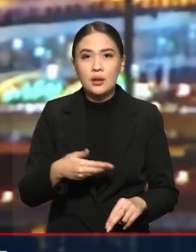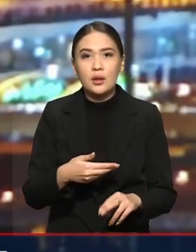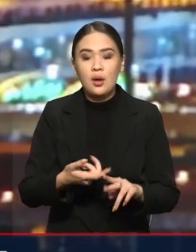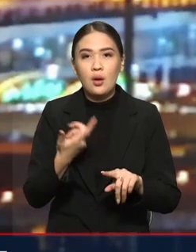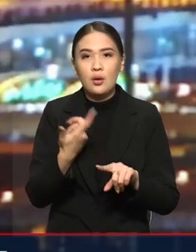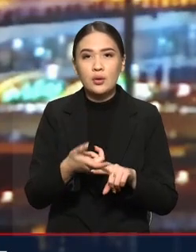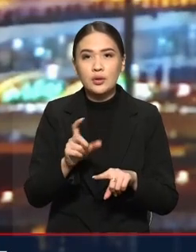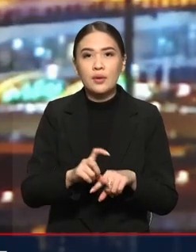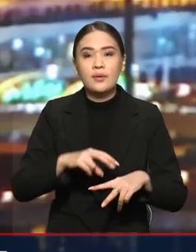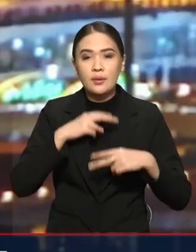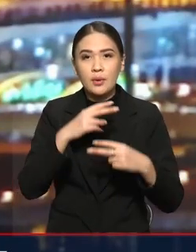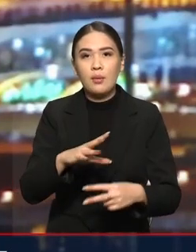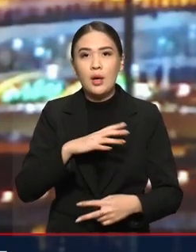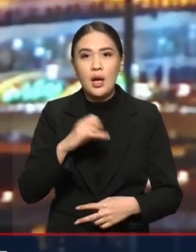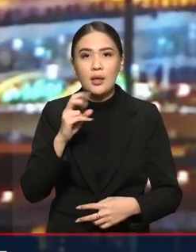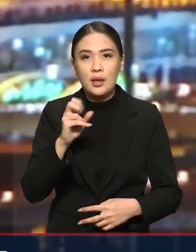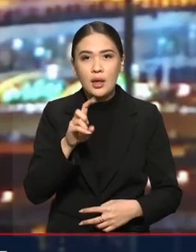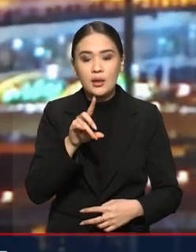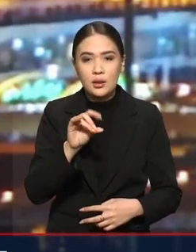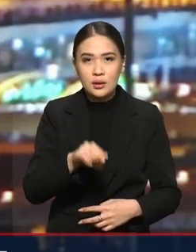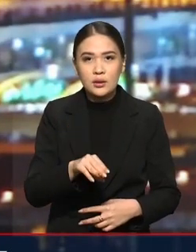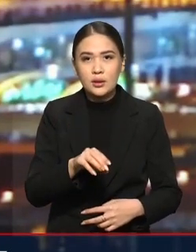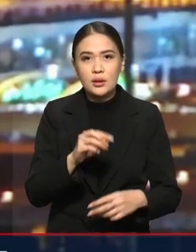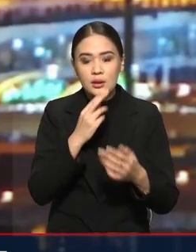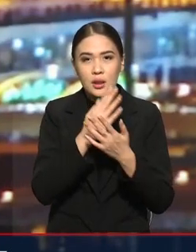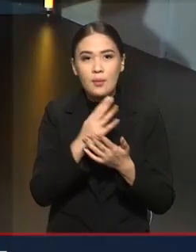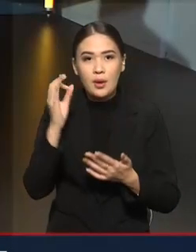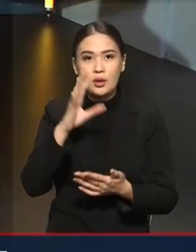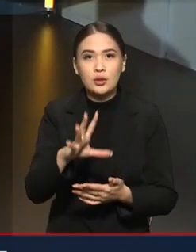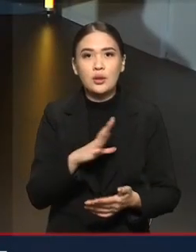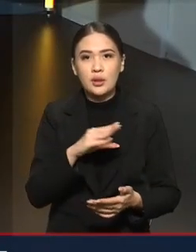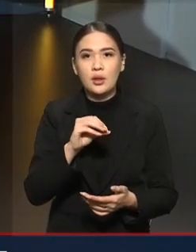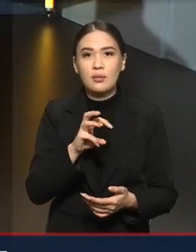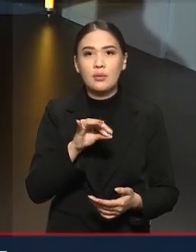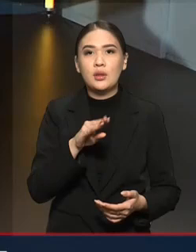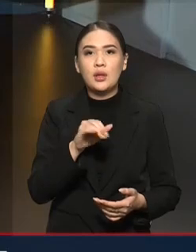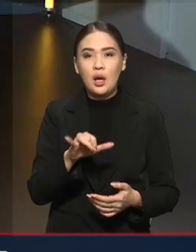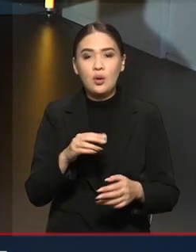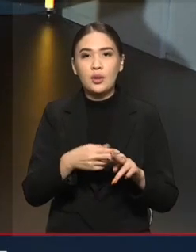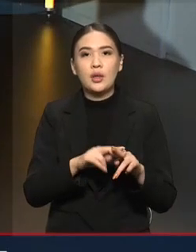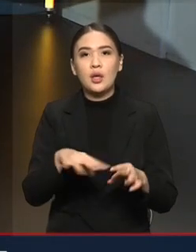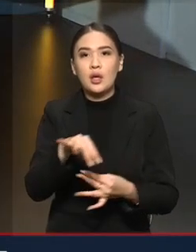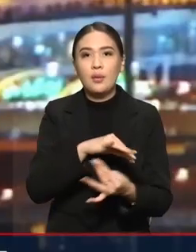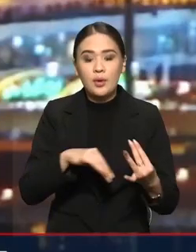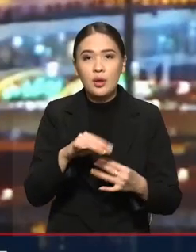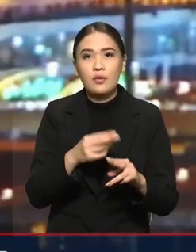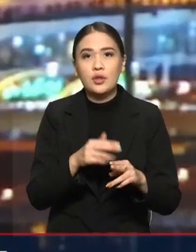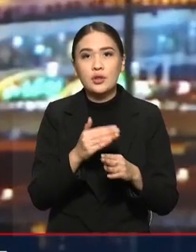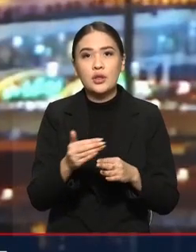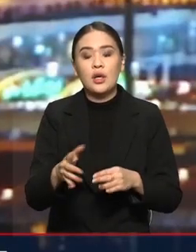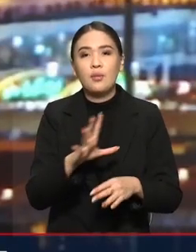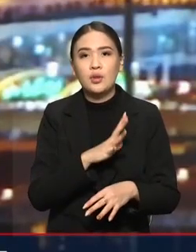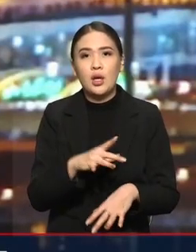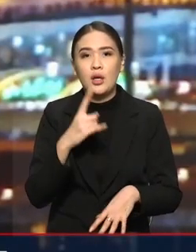очень внимательно делали анализ рынка на котором работает асир метал мерта и по итогам переговоров достаточно длительных